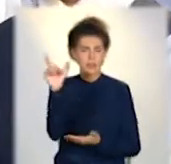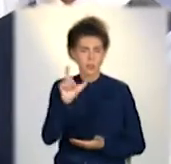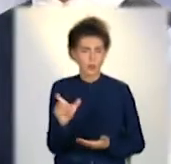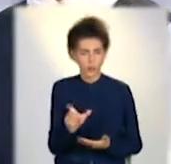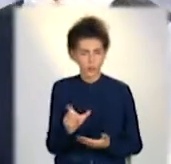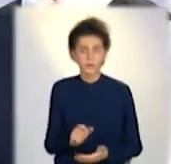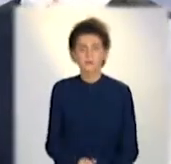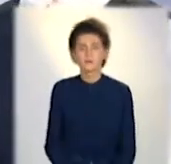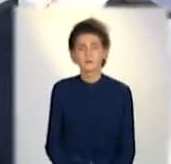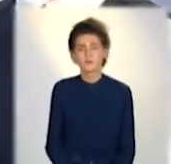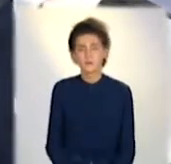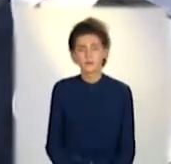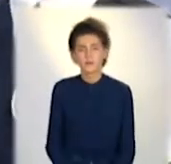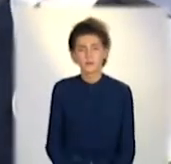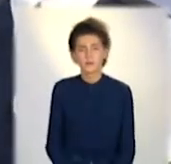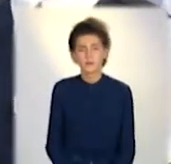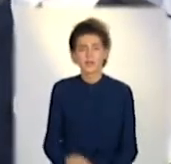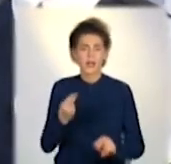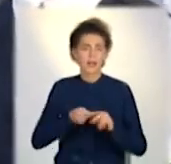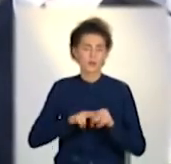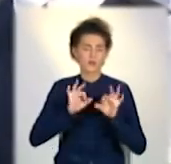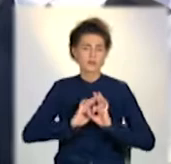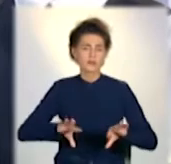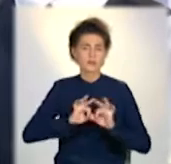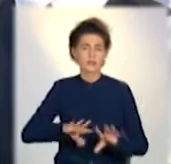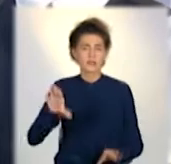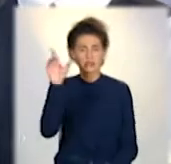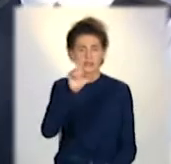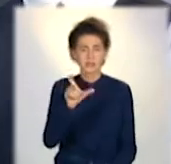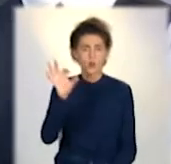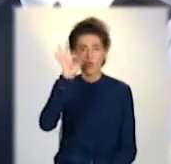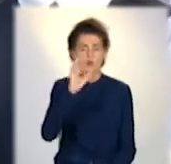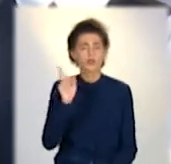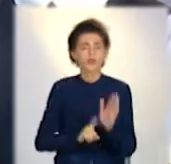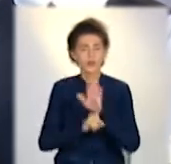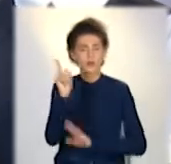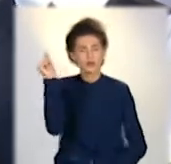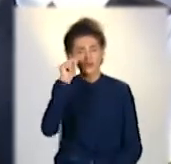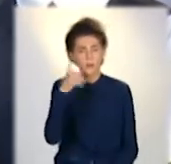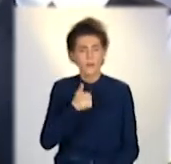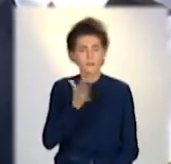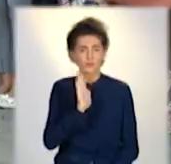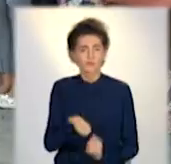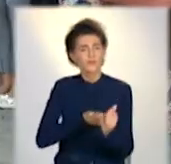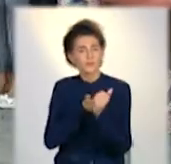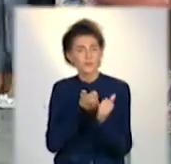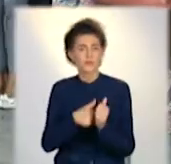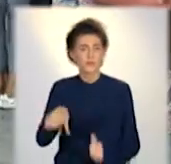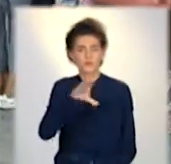Рано вчитись буду, і в снідання здобуду, стану я загінником,